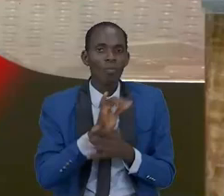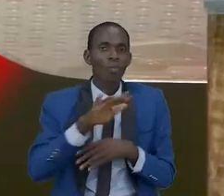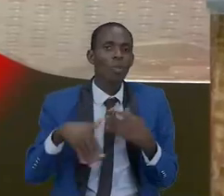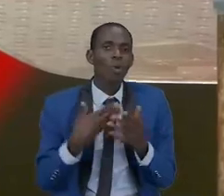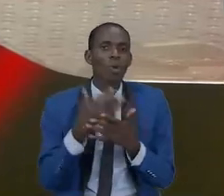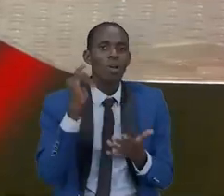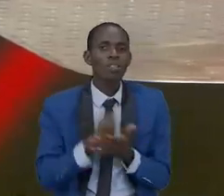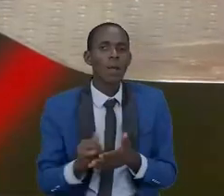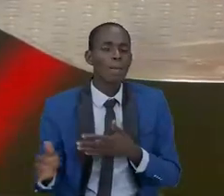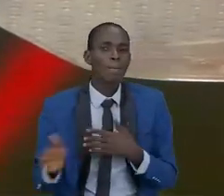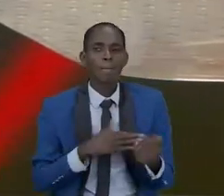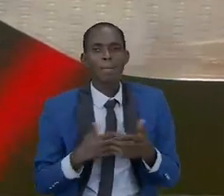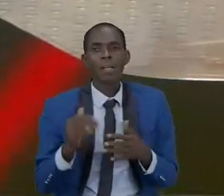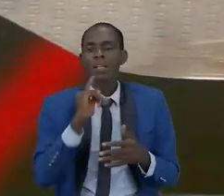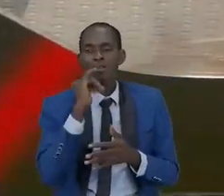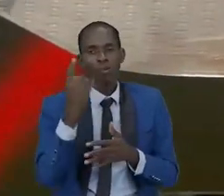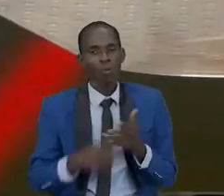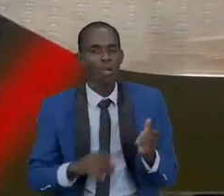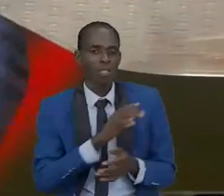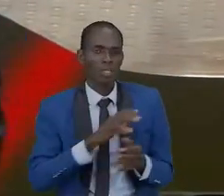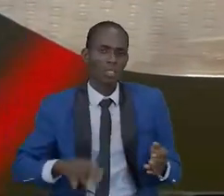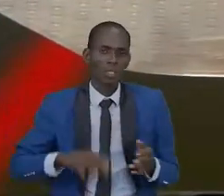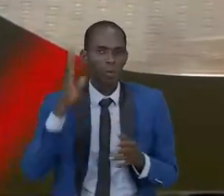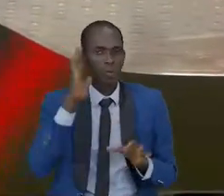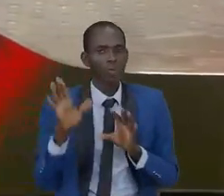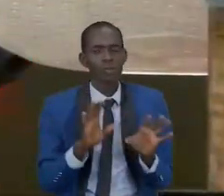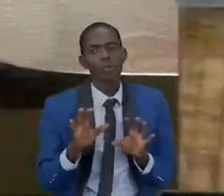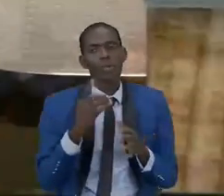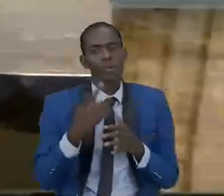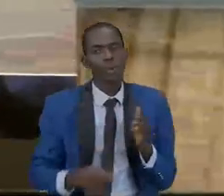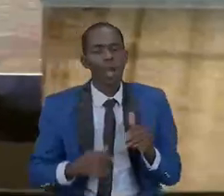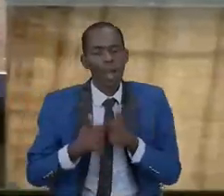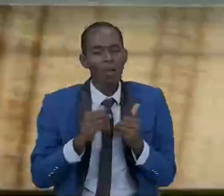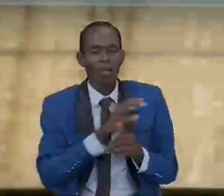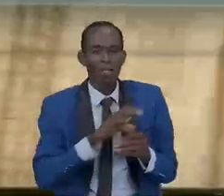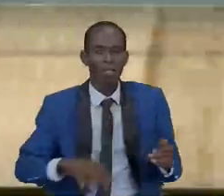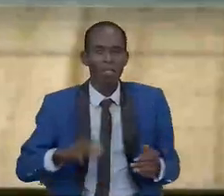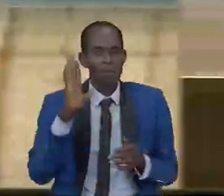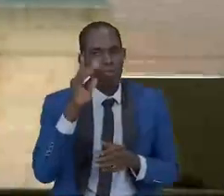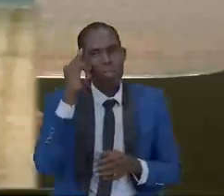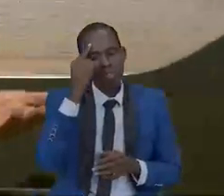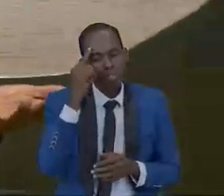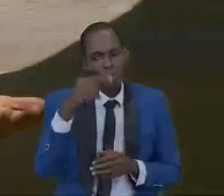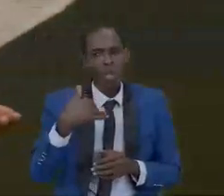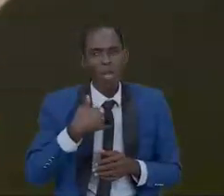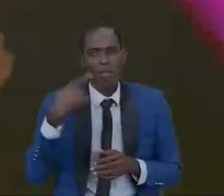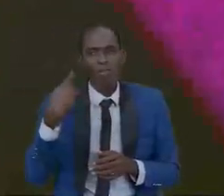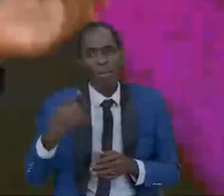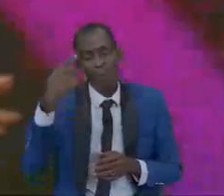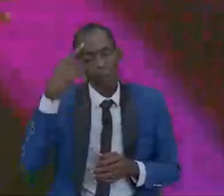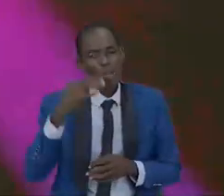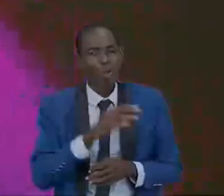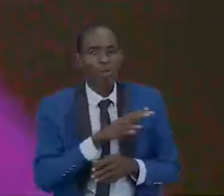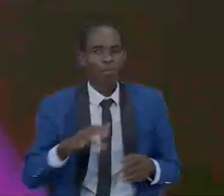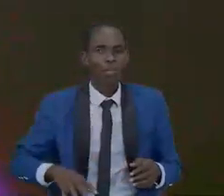c'est ce que Christ fera c'est comment Chris pensera vous avez les pensées de Christian vous avez la disposition de Christian vous avez